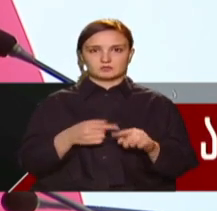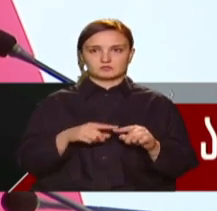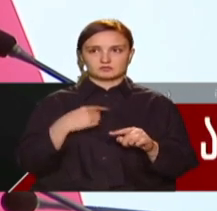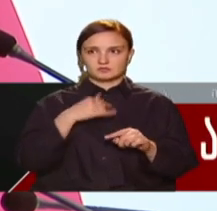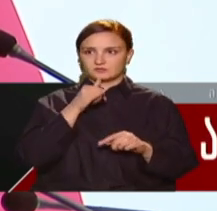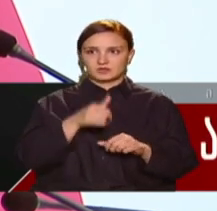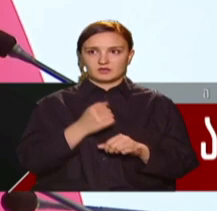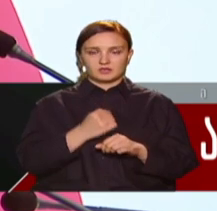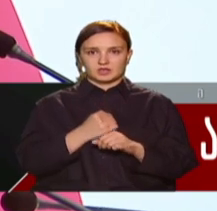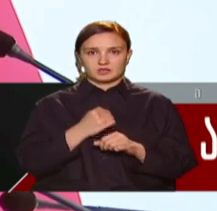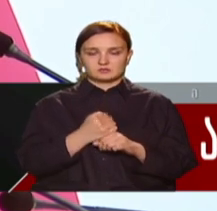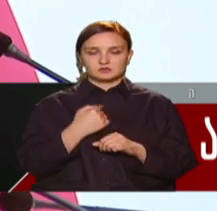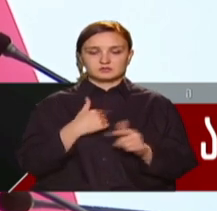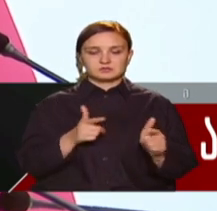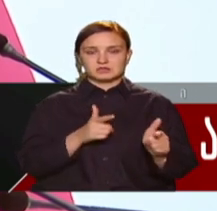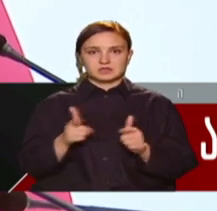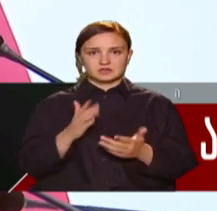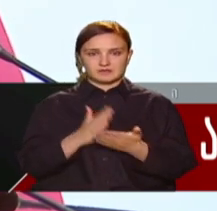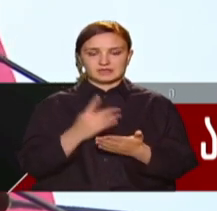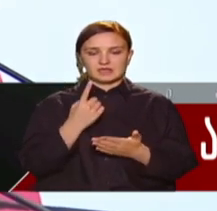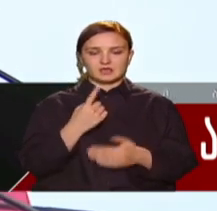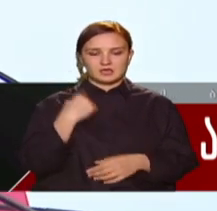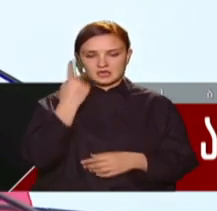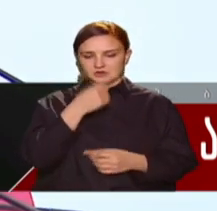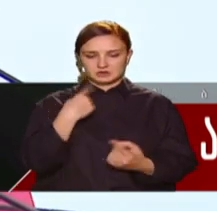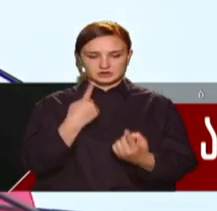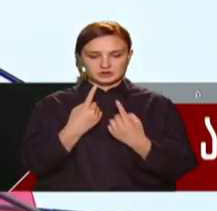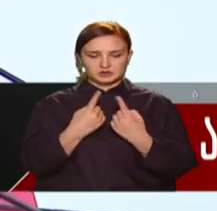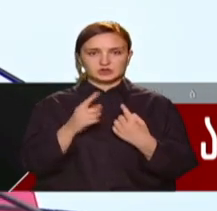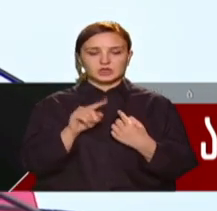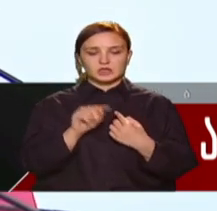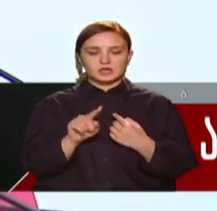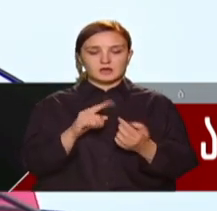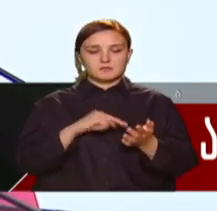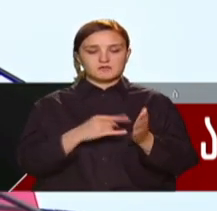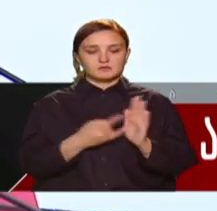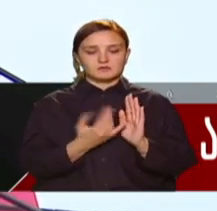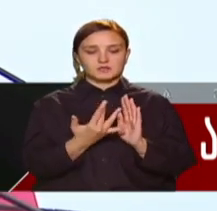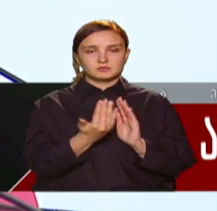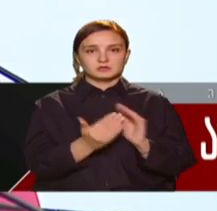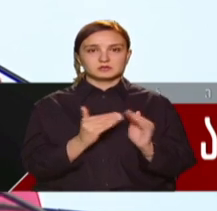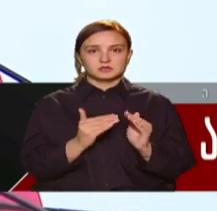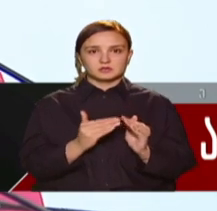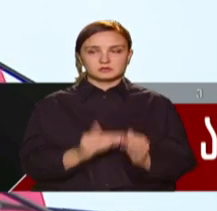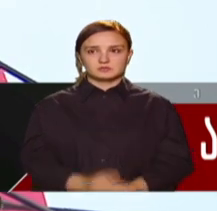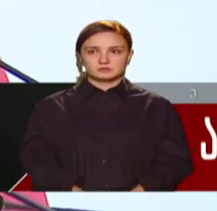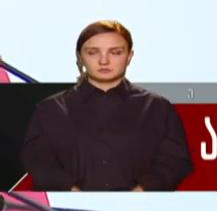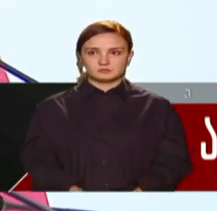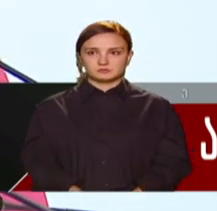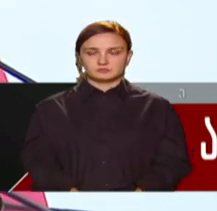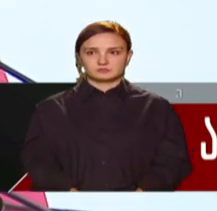ამას ვერ გავაკეთებთ. ჩვენ მზად ვართ ერთი ერთში რა ფართსაც ფლობთ, ის